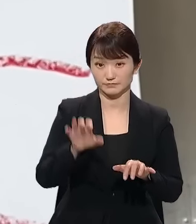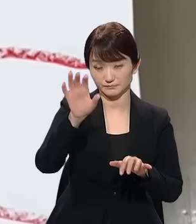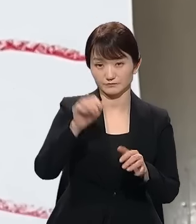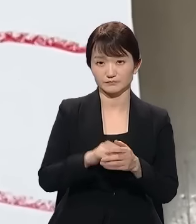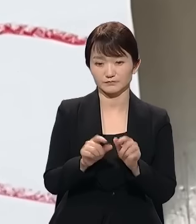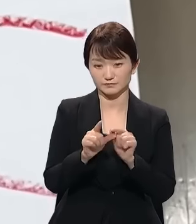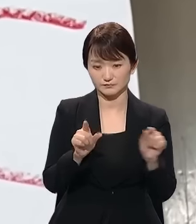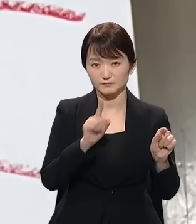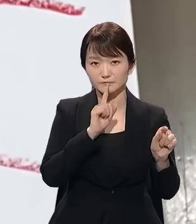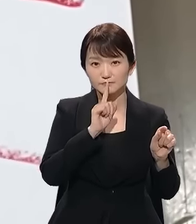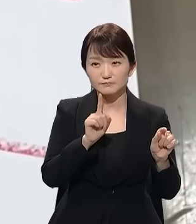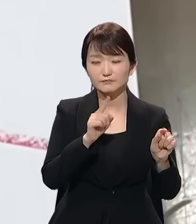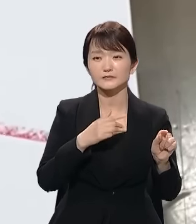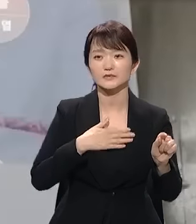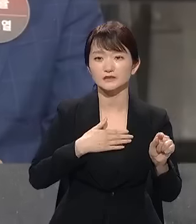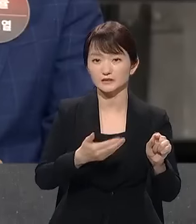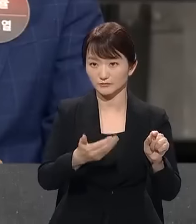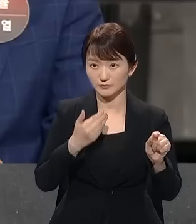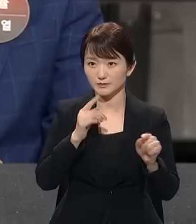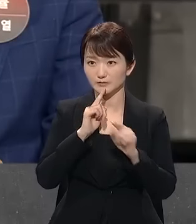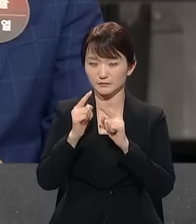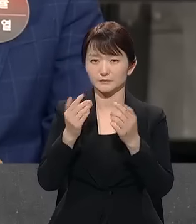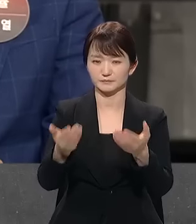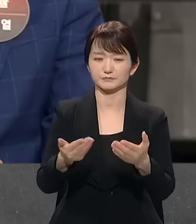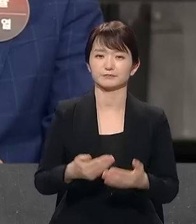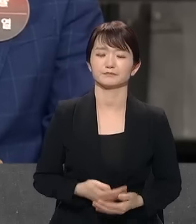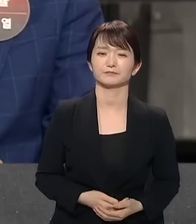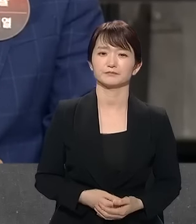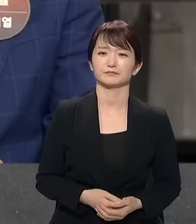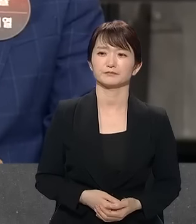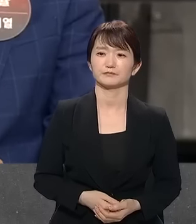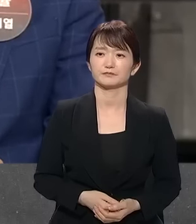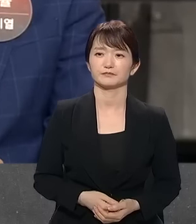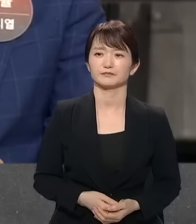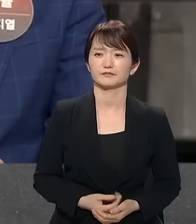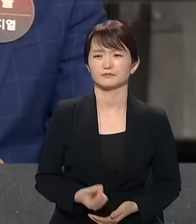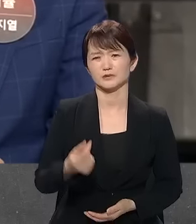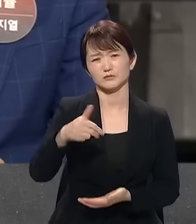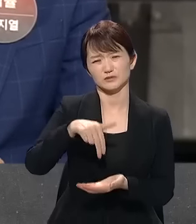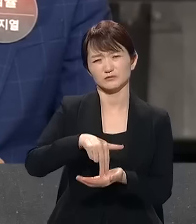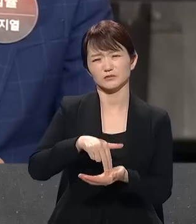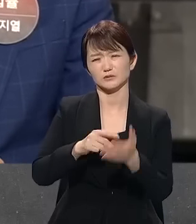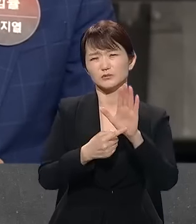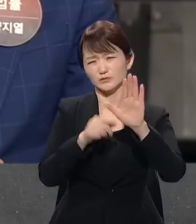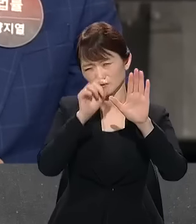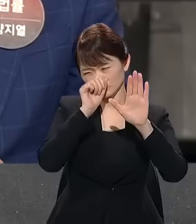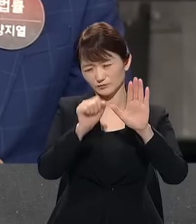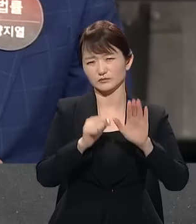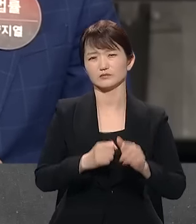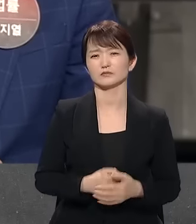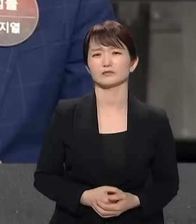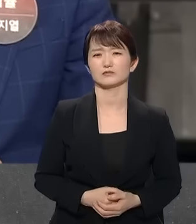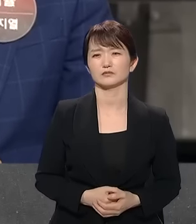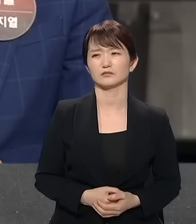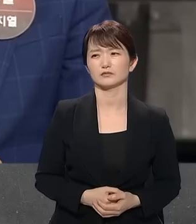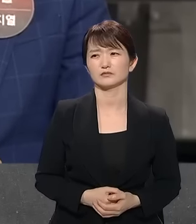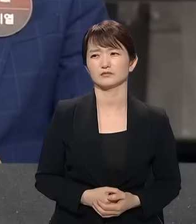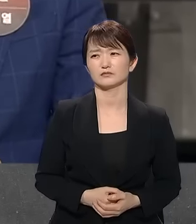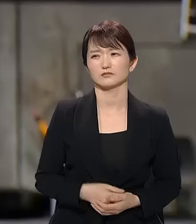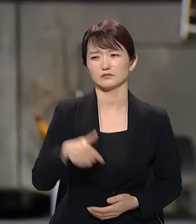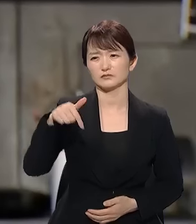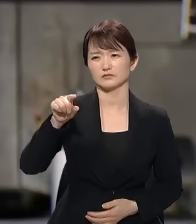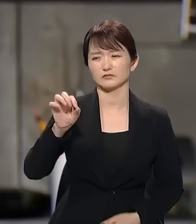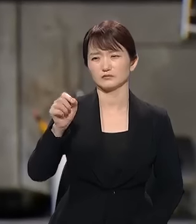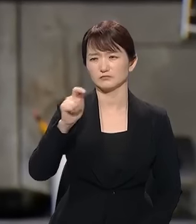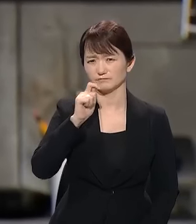그 말씀을 하시니까 제가 좀 미리 말씀을 드렸는데 자, 빨리 좀 입장을 내주셨으면 좋겠어요. 그러게요. 그런데 침묵을